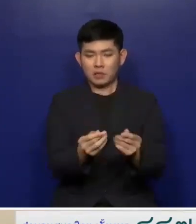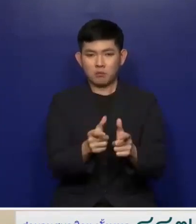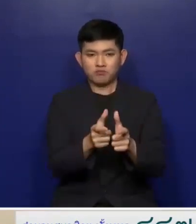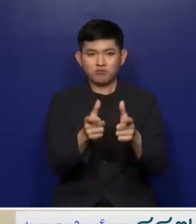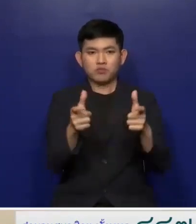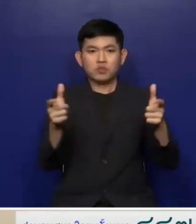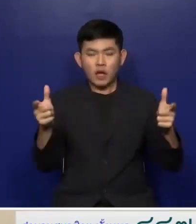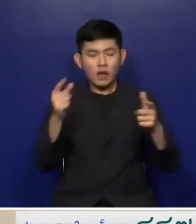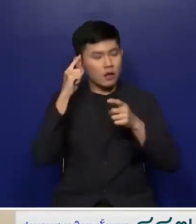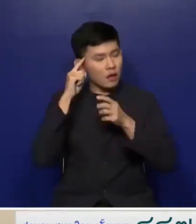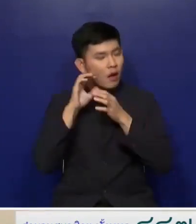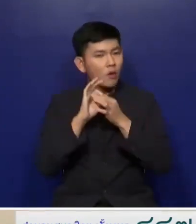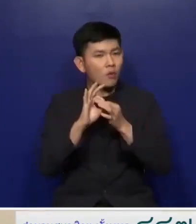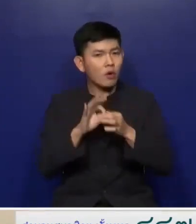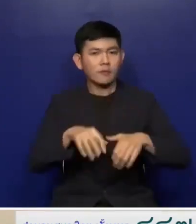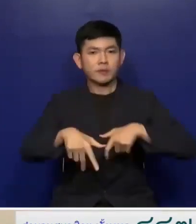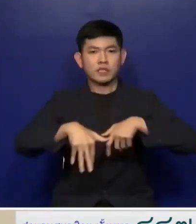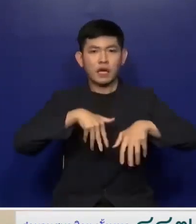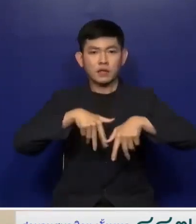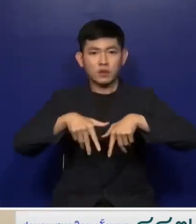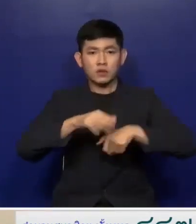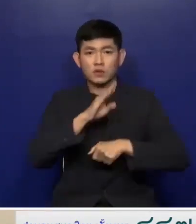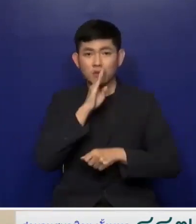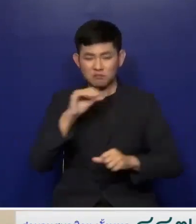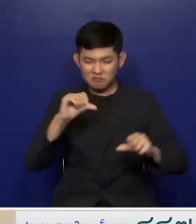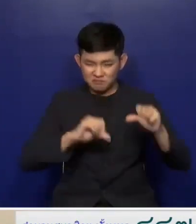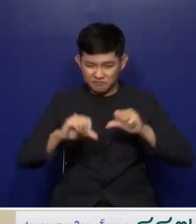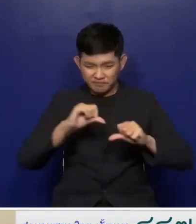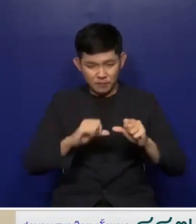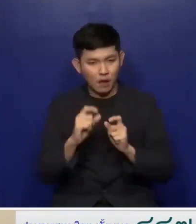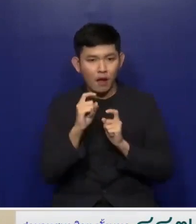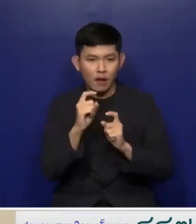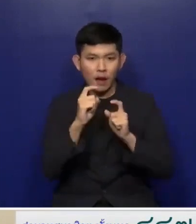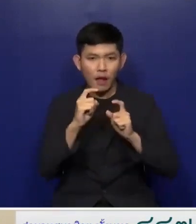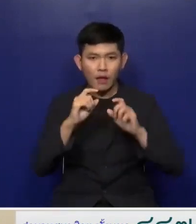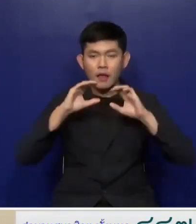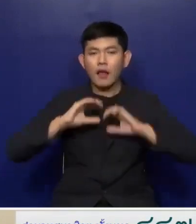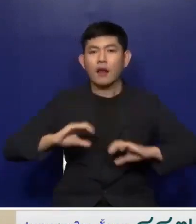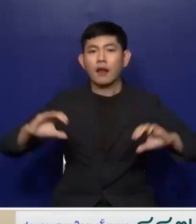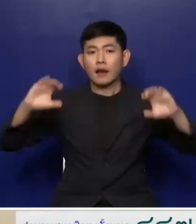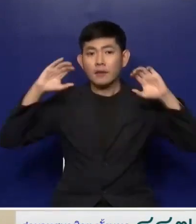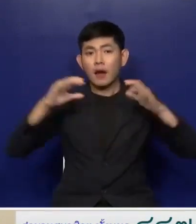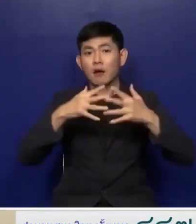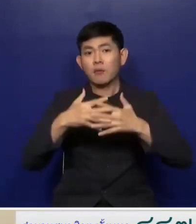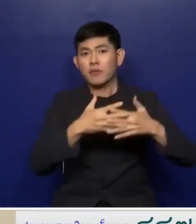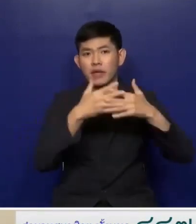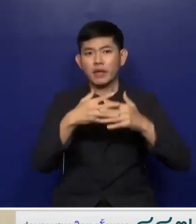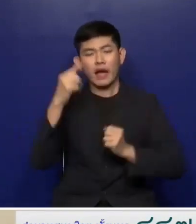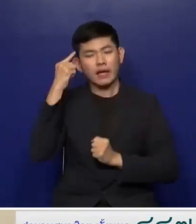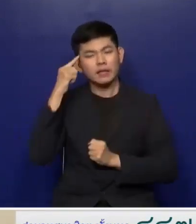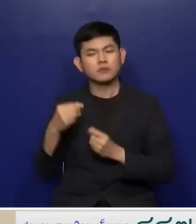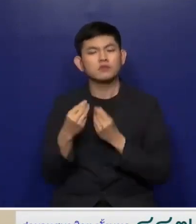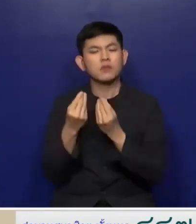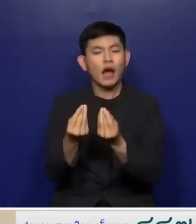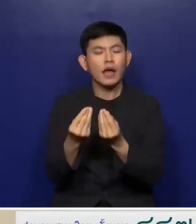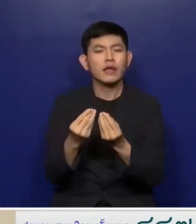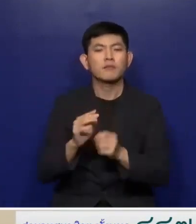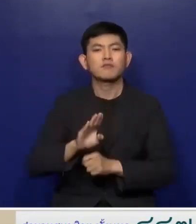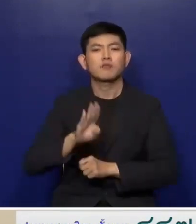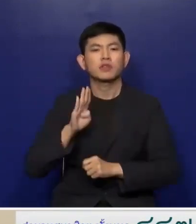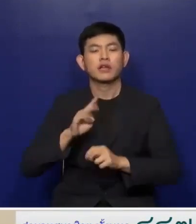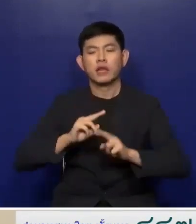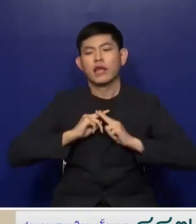ันตรายรัฐบสารัคงไม่ไปเอื้อให้กบิษัเองกชนเพื่อทำราย